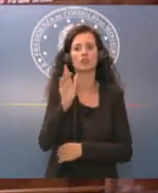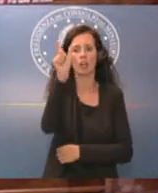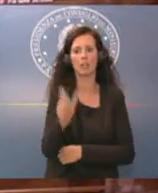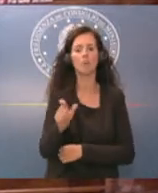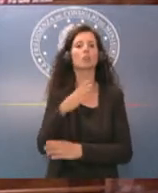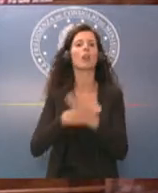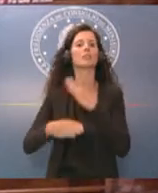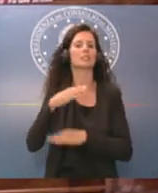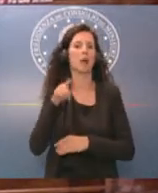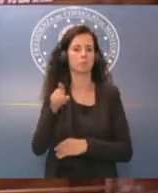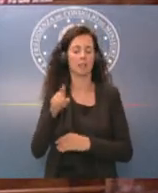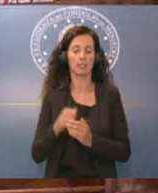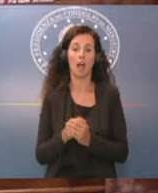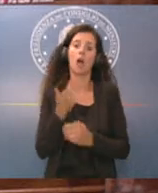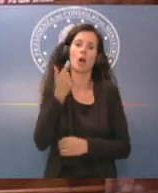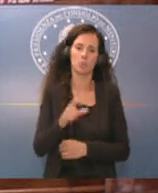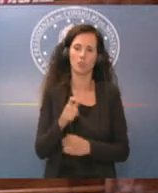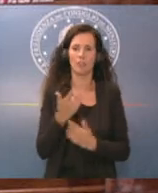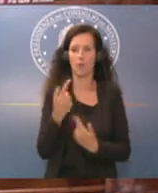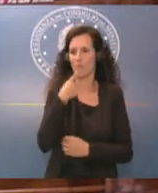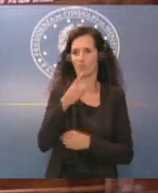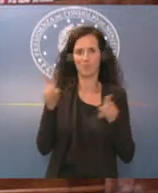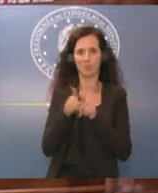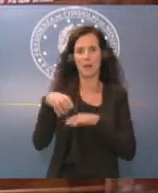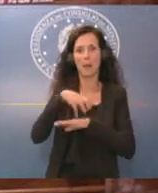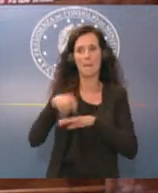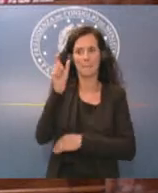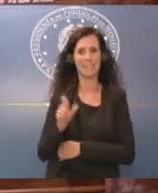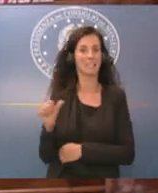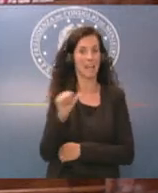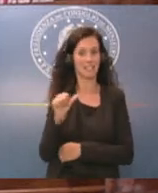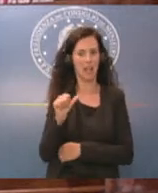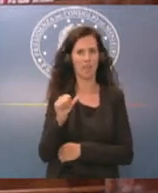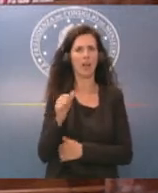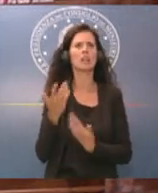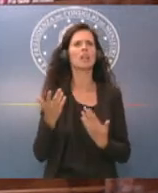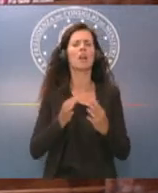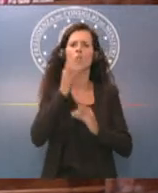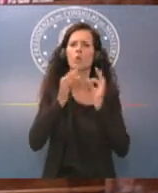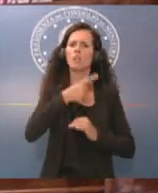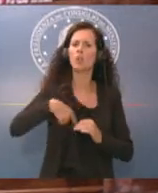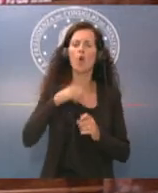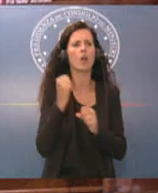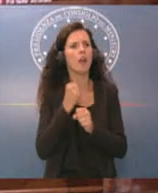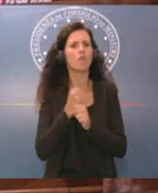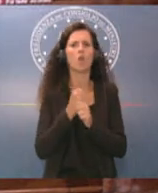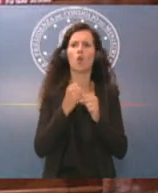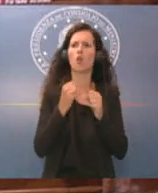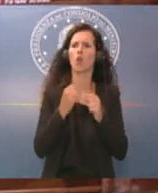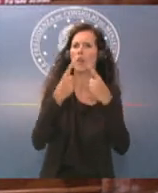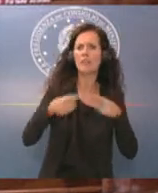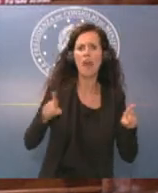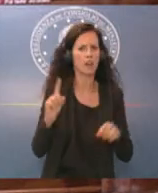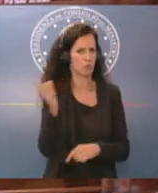Perché ormai, come diceva la ministra Stefani, non si tratta di fare cose diverse, ma di fare cose che in qualche